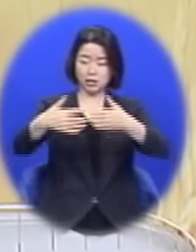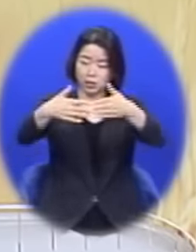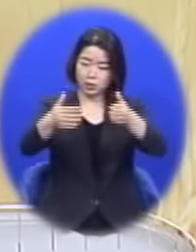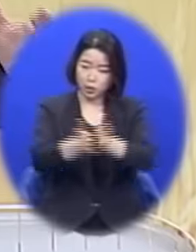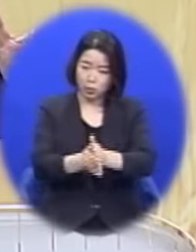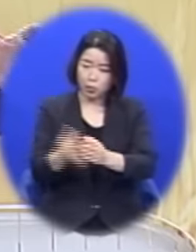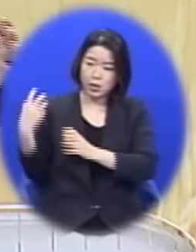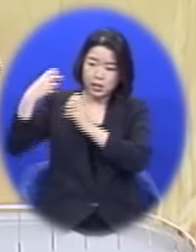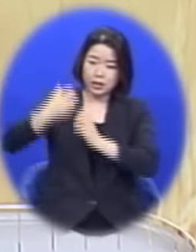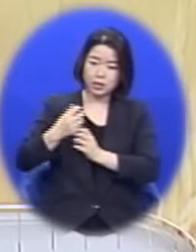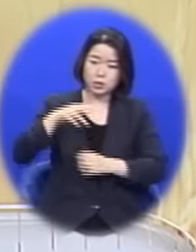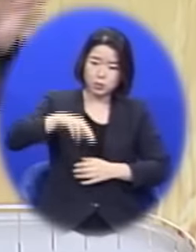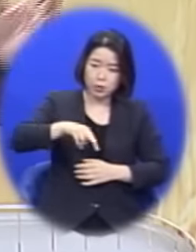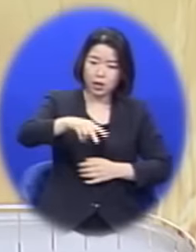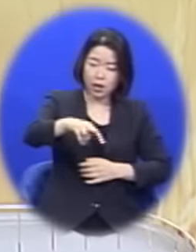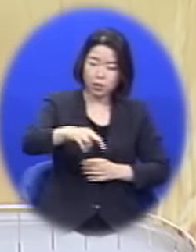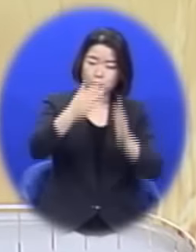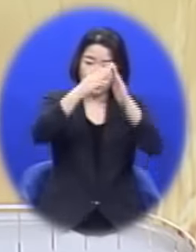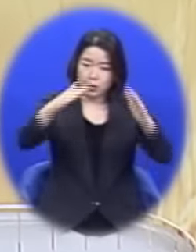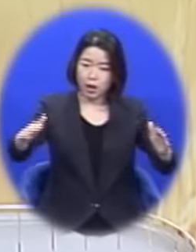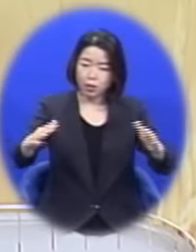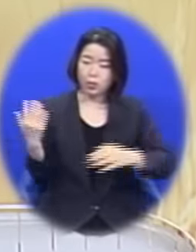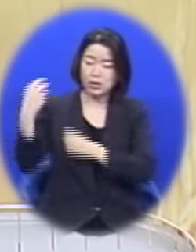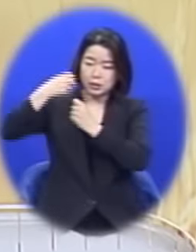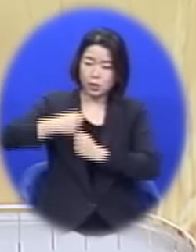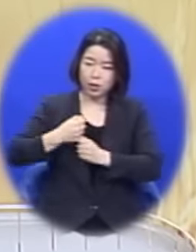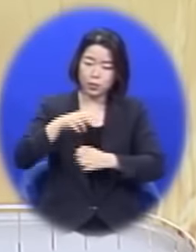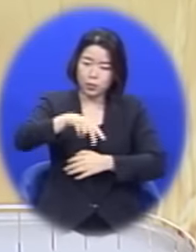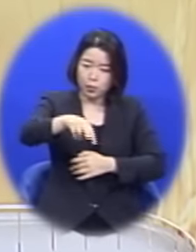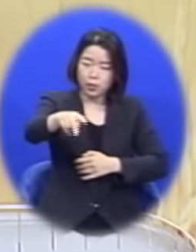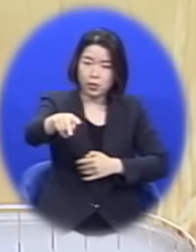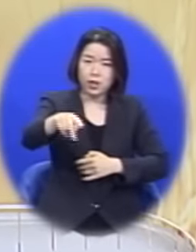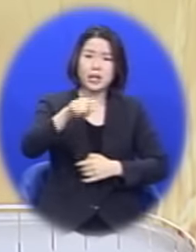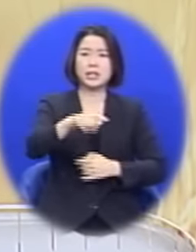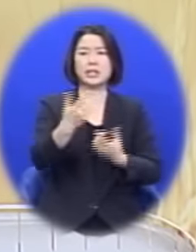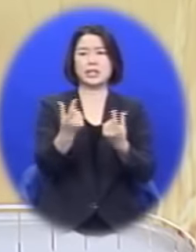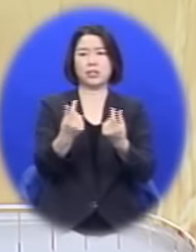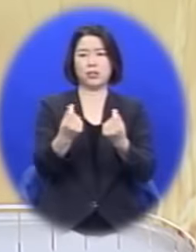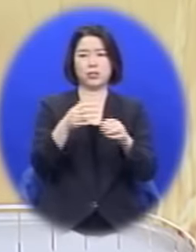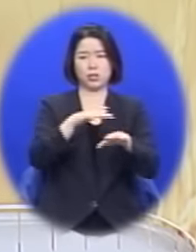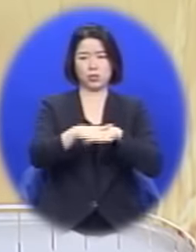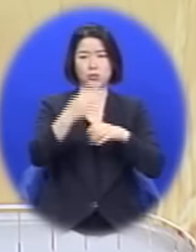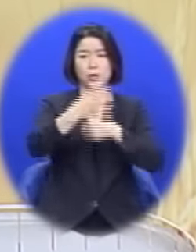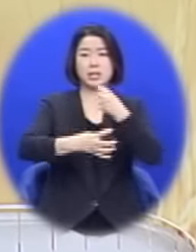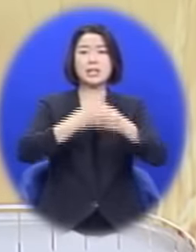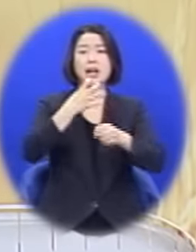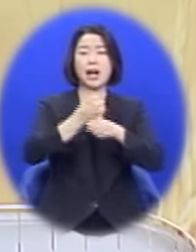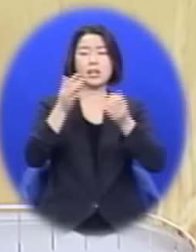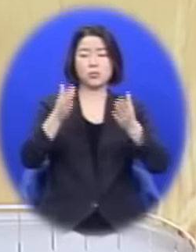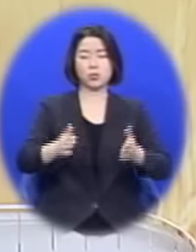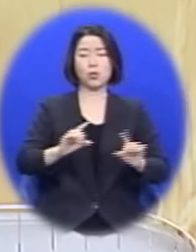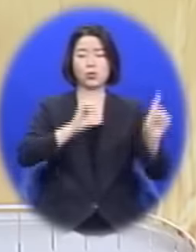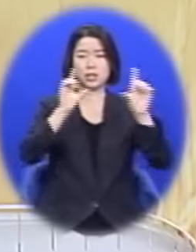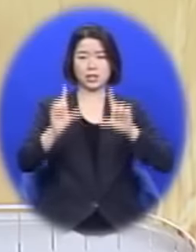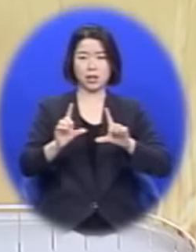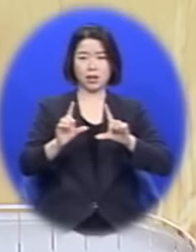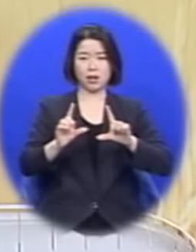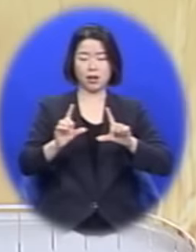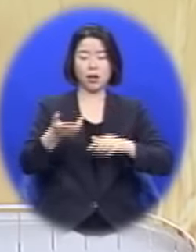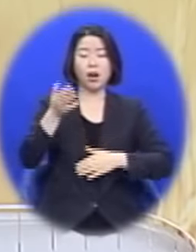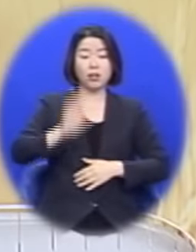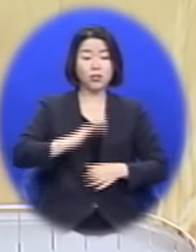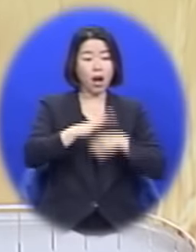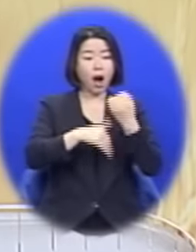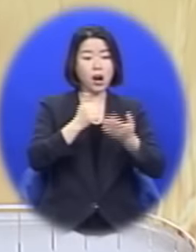이동하고 또 텐트 치고 또 철거하고 이동하고 그렇게 40년을 살았습니다. 그런데 하나님이 이스라엘 백성들에게 이제 너희들이 집을 지을